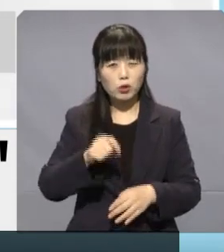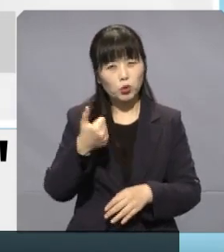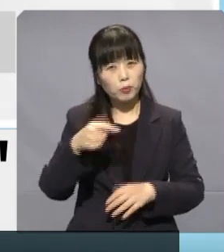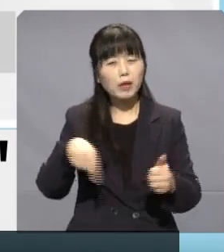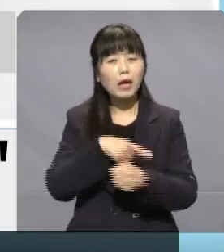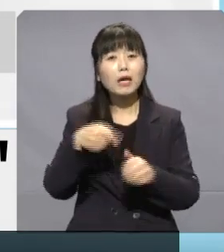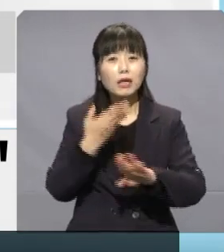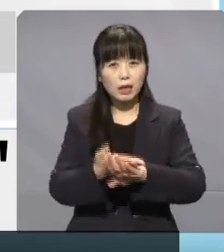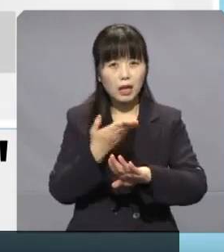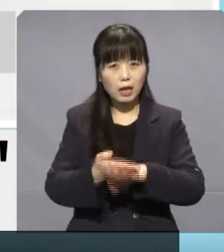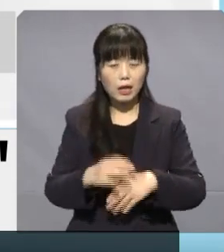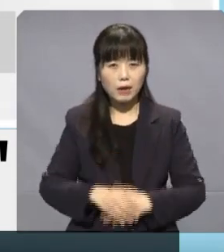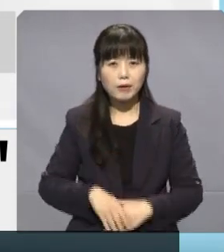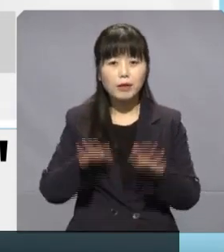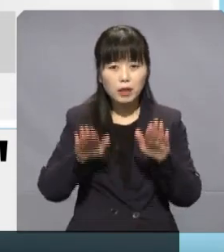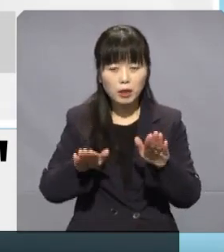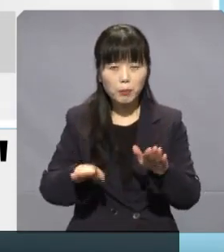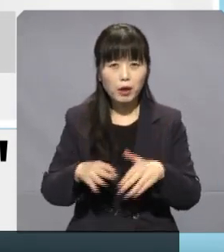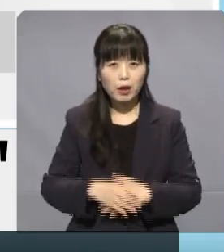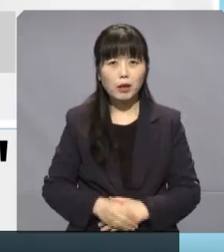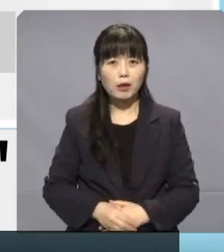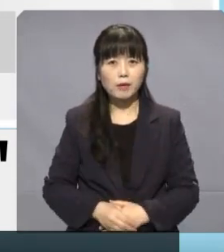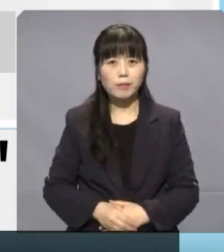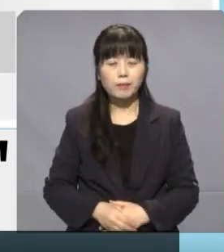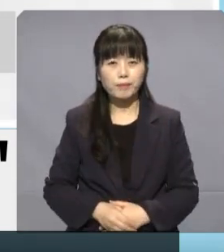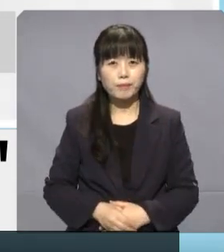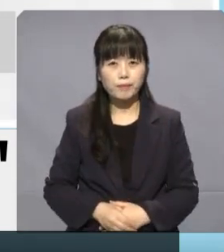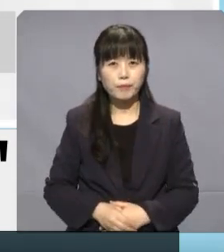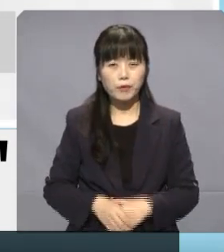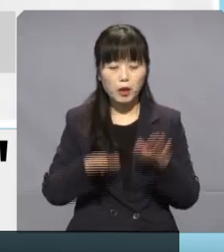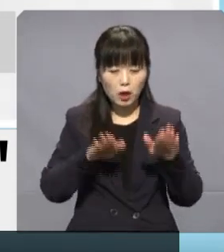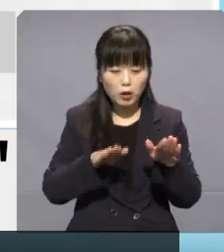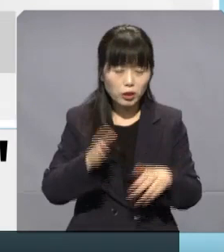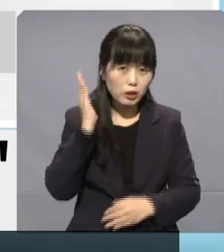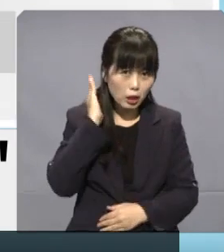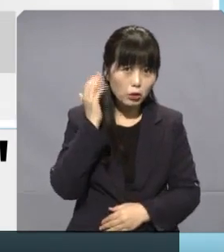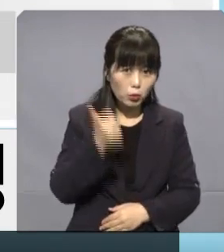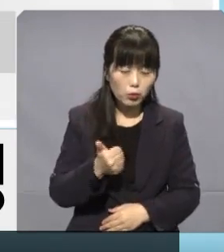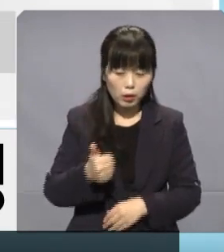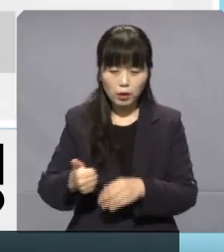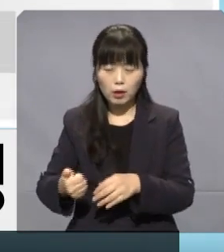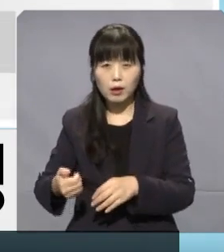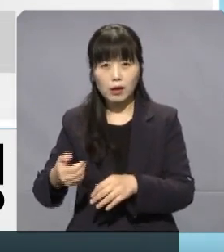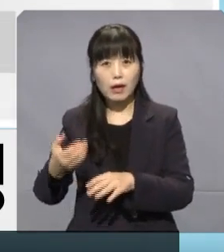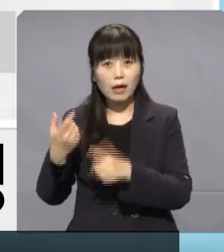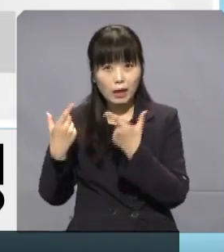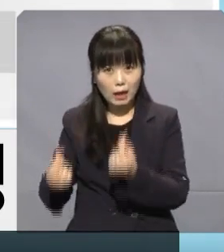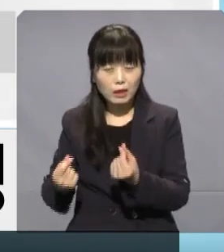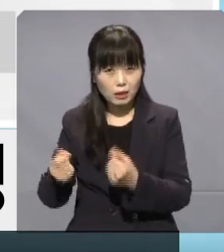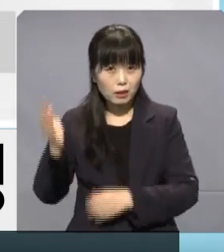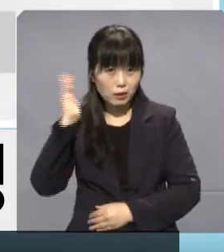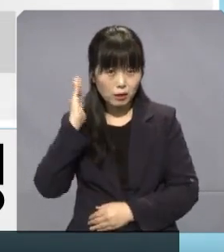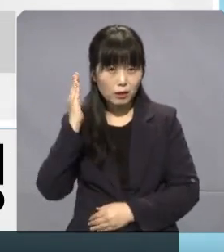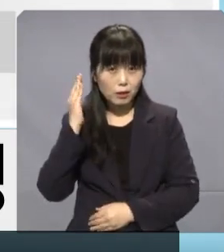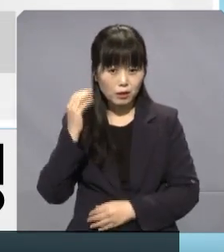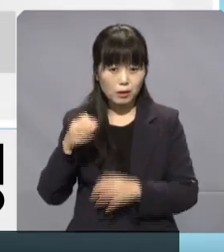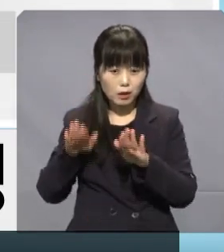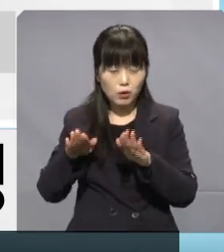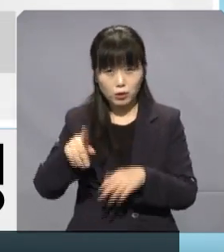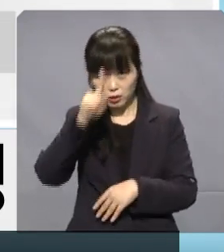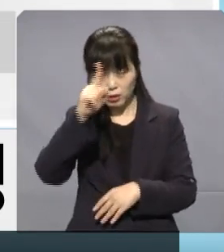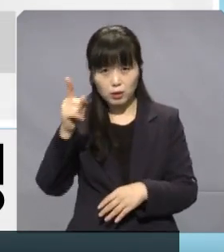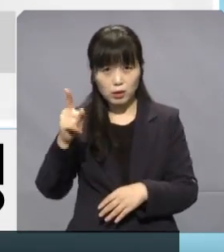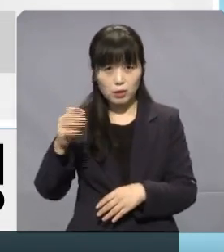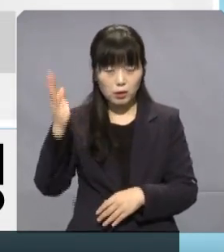달랐죠. 근데 이번 같은 경우는 어차피 현직 대통령과 전직 대통령이 같은 진영에 있는 것이 아니냐라고 하는 부분에서 조금